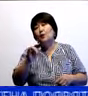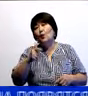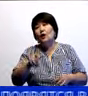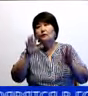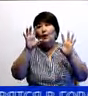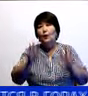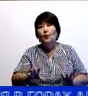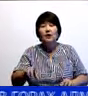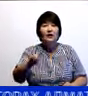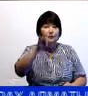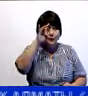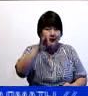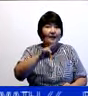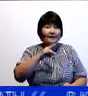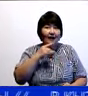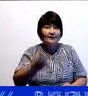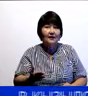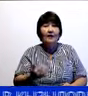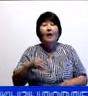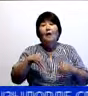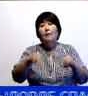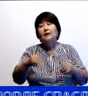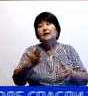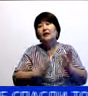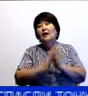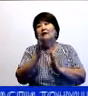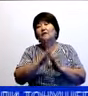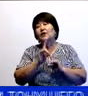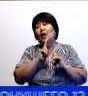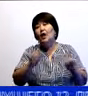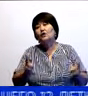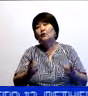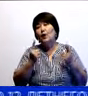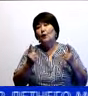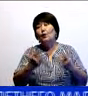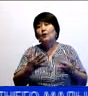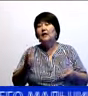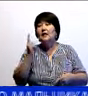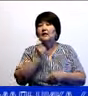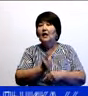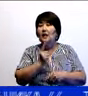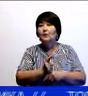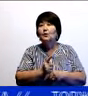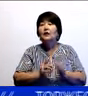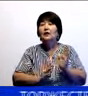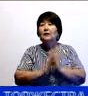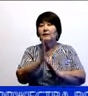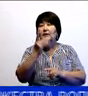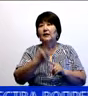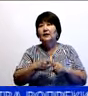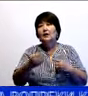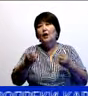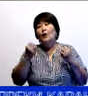Уголовного кодекса Республики Казахстан. Посев или выращивание в особо крупном размере запрещенных к возделыванию растений